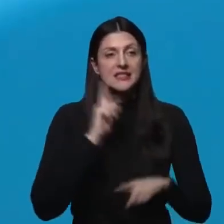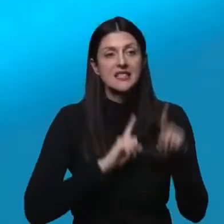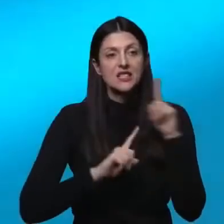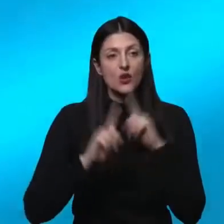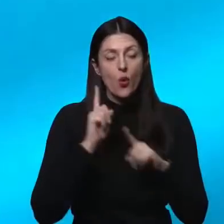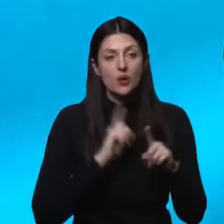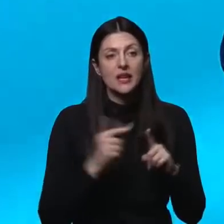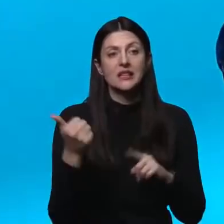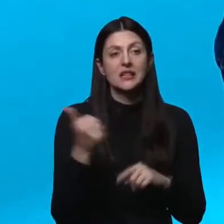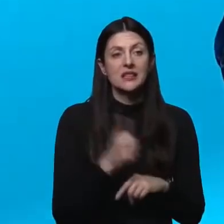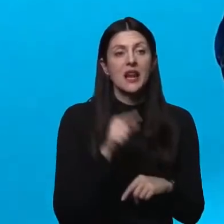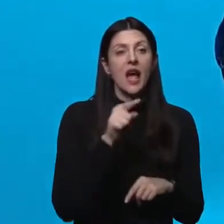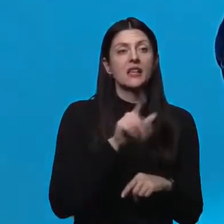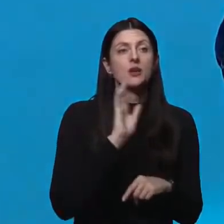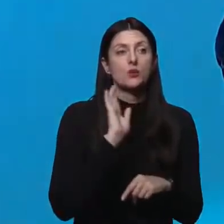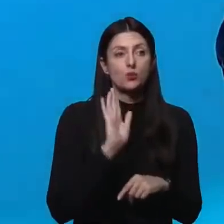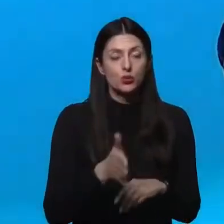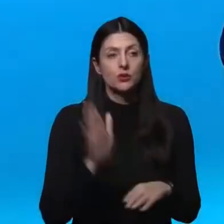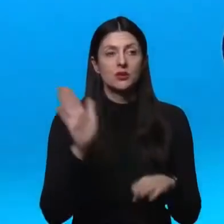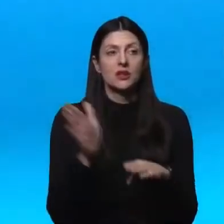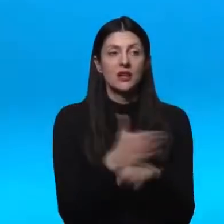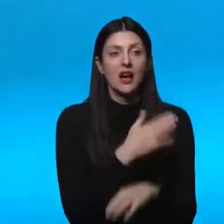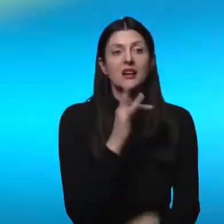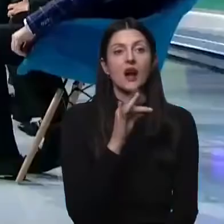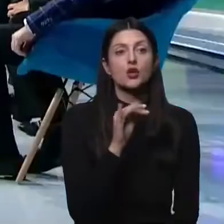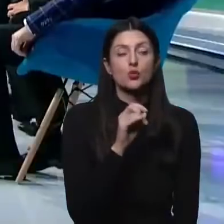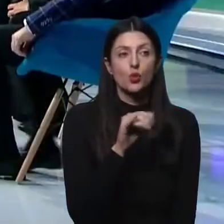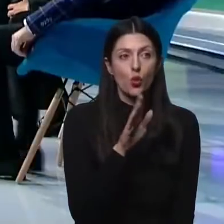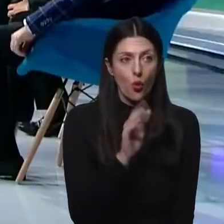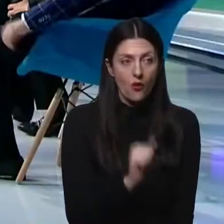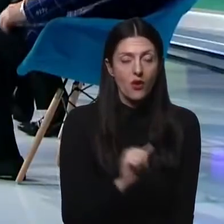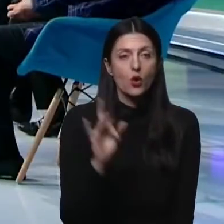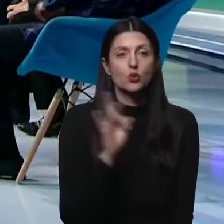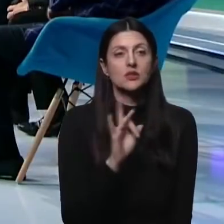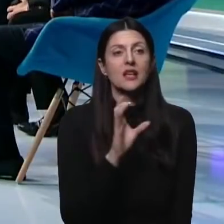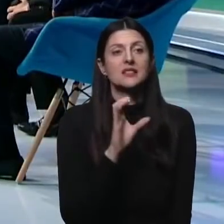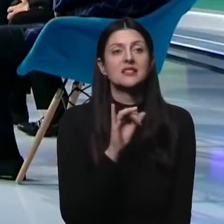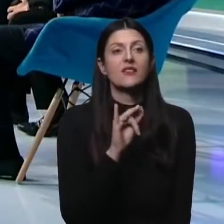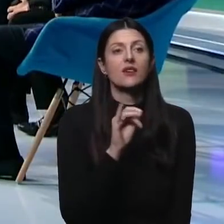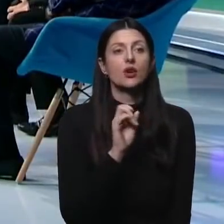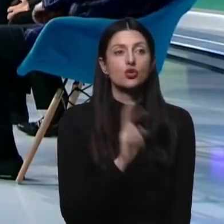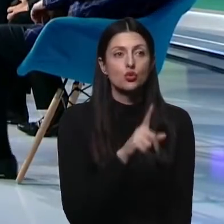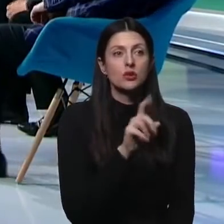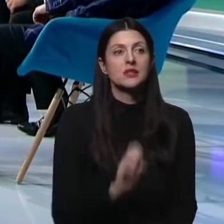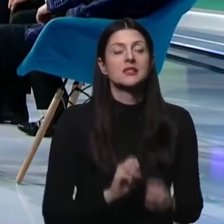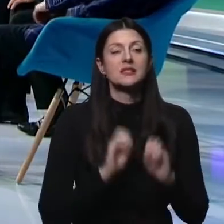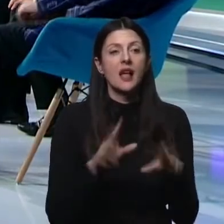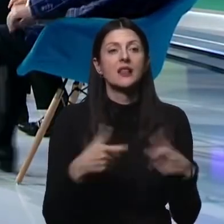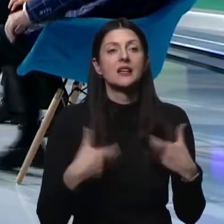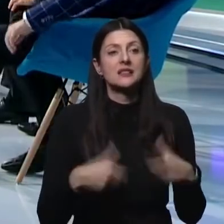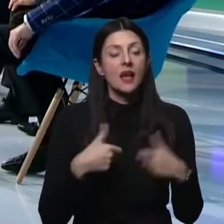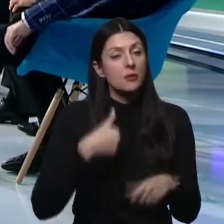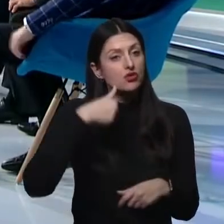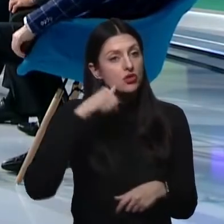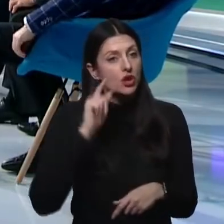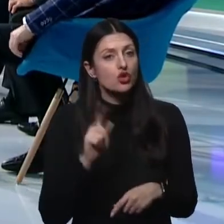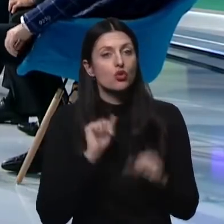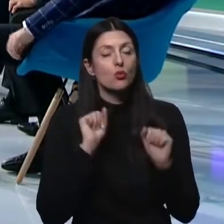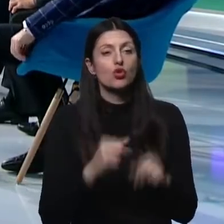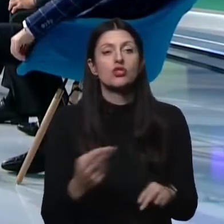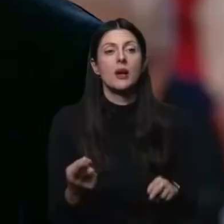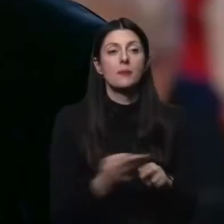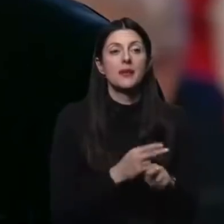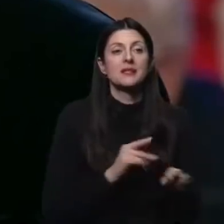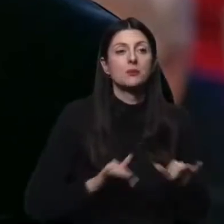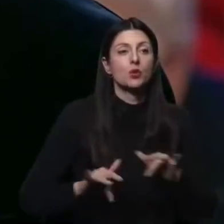неделе они будут снимать Разумкова. Придут? Руслан Стефанчук сдал экзамен вчера, что можно без процедуры, без ничего